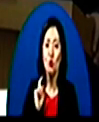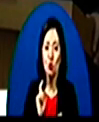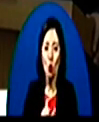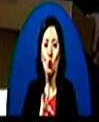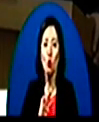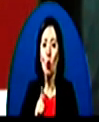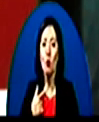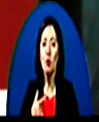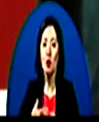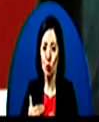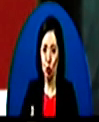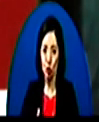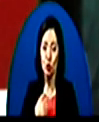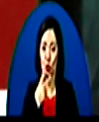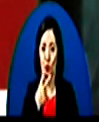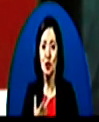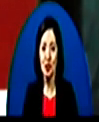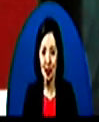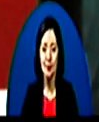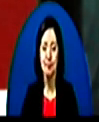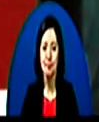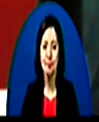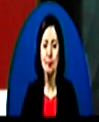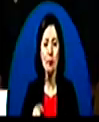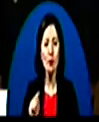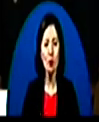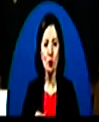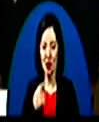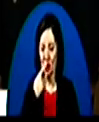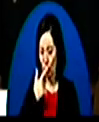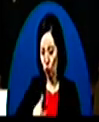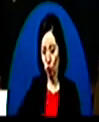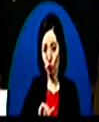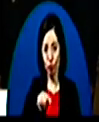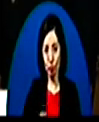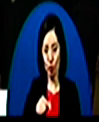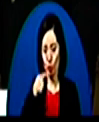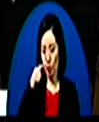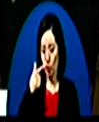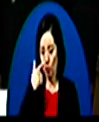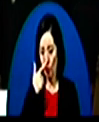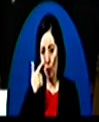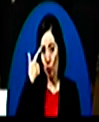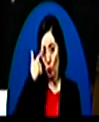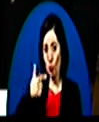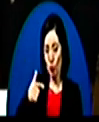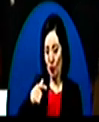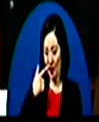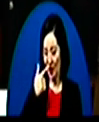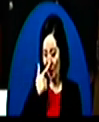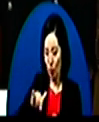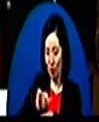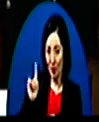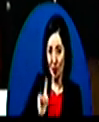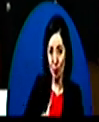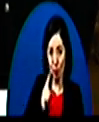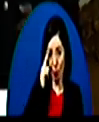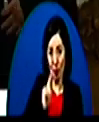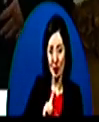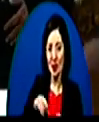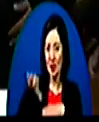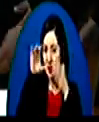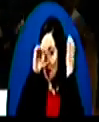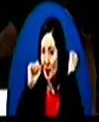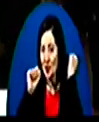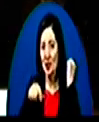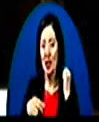өөрөө мэдж байна. Энүүээр бүгд найрамд Хятад ард улсаас Монгол улсад 6 онц бөгөөд бүрэн эрхэд элчин сайд Цайвин руу